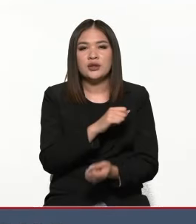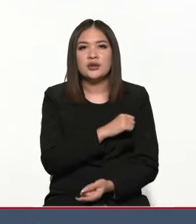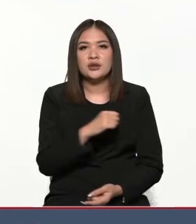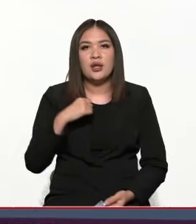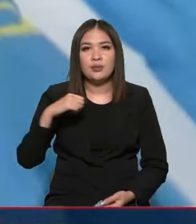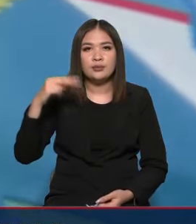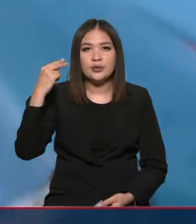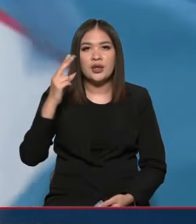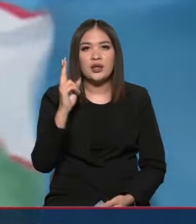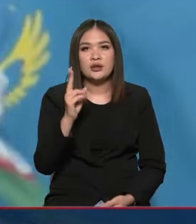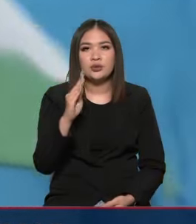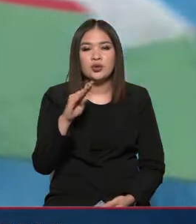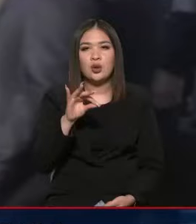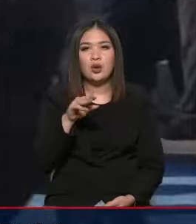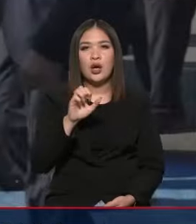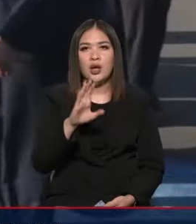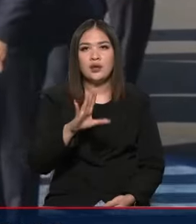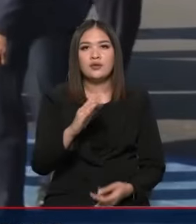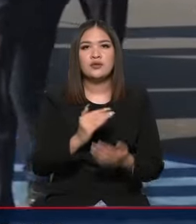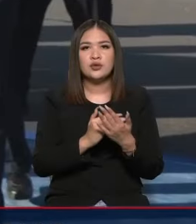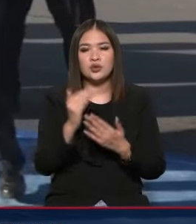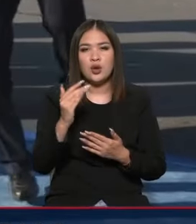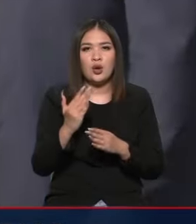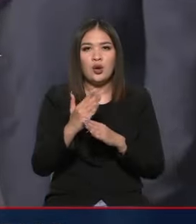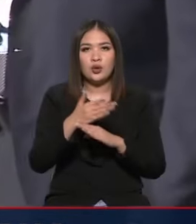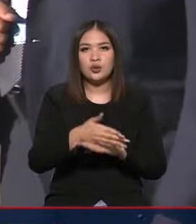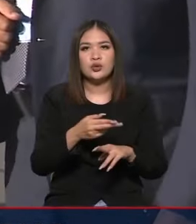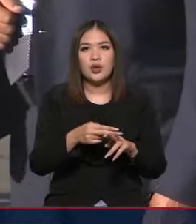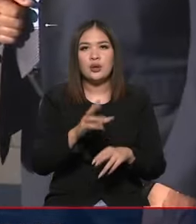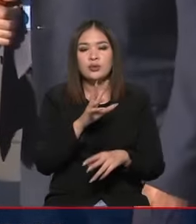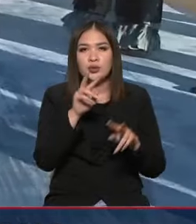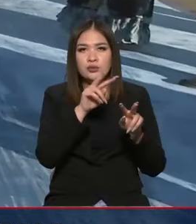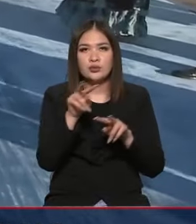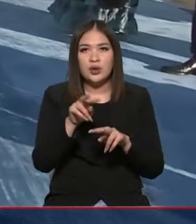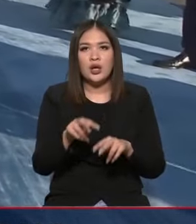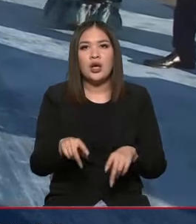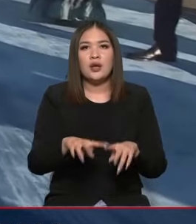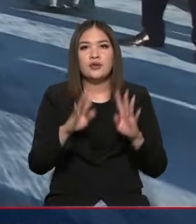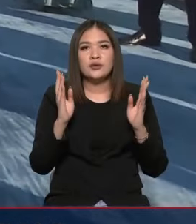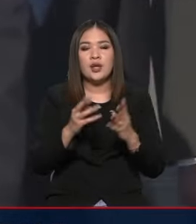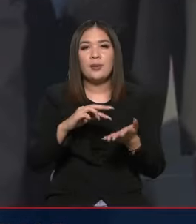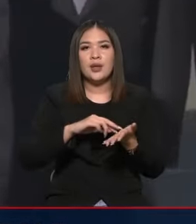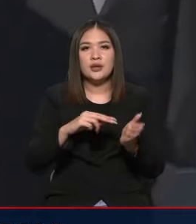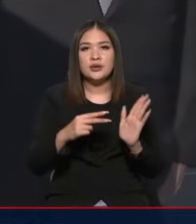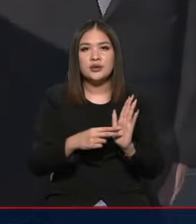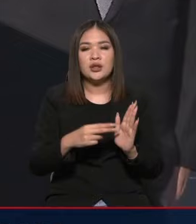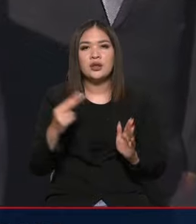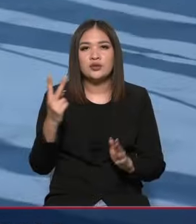Касым-Жомарт Токаев. В воздушной гавани в честь высокого гостя был выстроен почетный караул. В рамках визита планируется